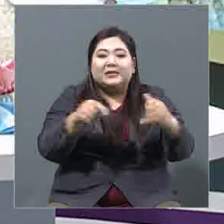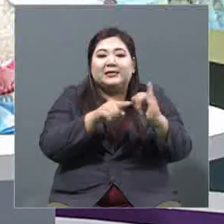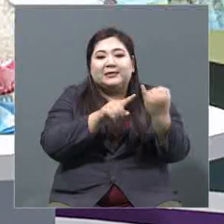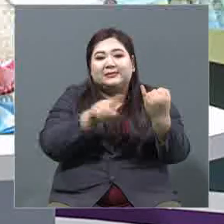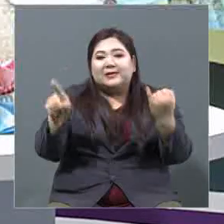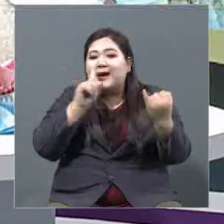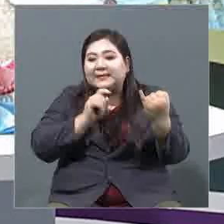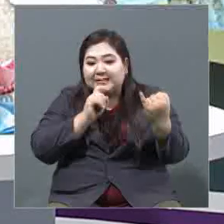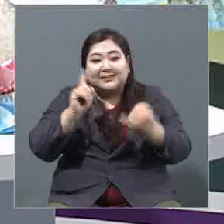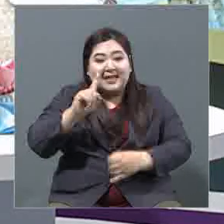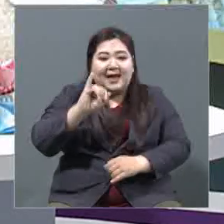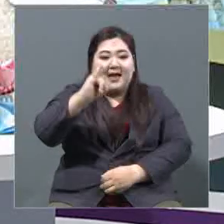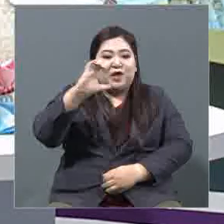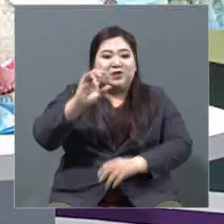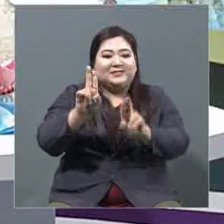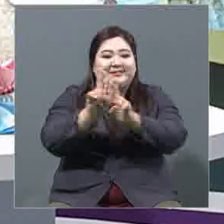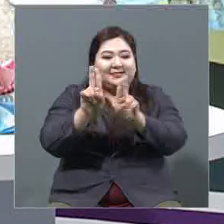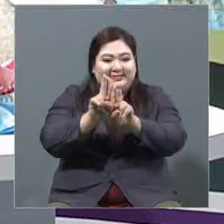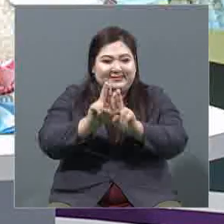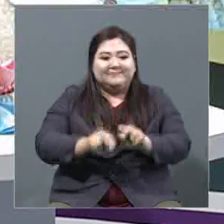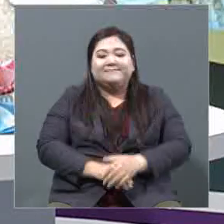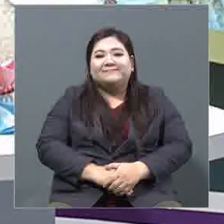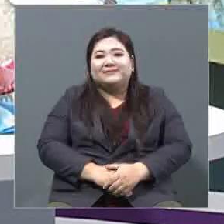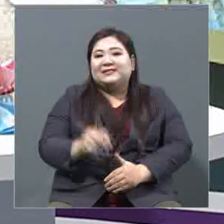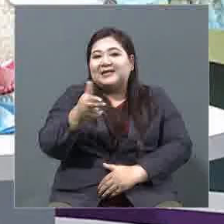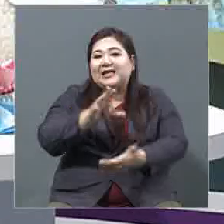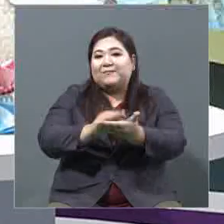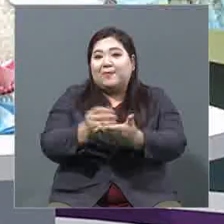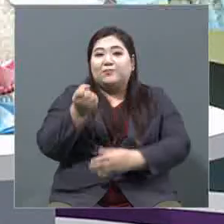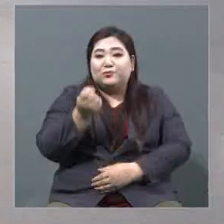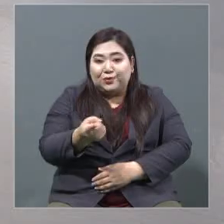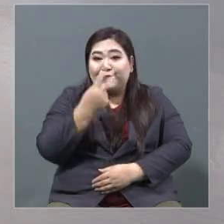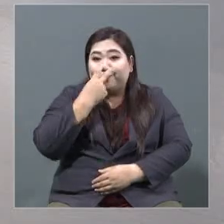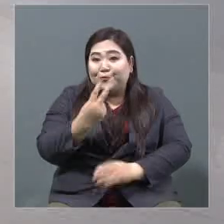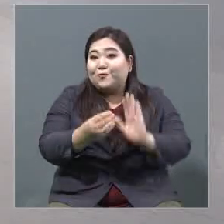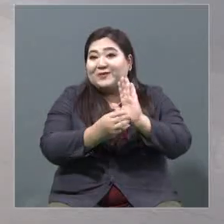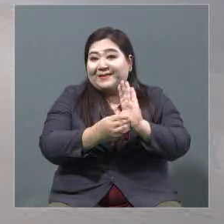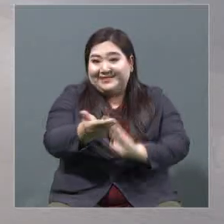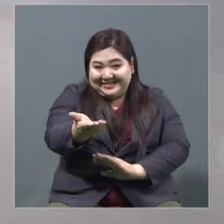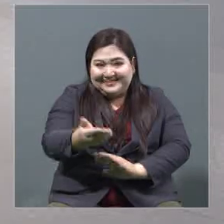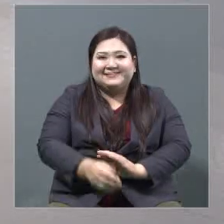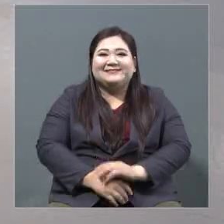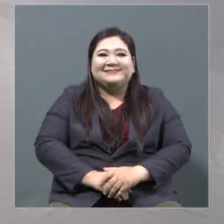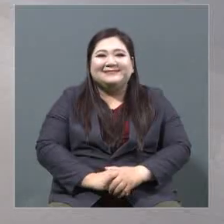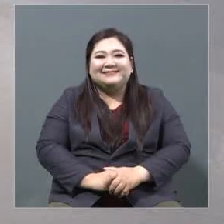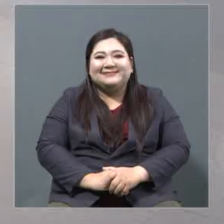ที่ไอคอนสยามนะคะคุณลิลิยาอุปพงษ์รายงานจากไอคอนสยามคุณลิลิยาคะเชิญค่ะ